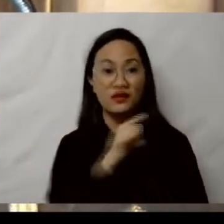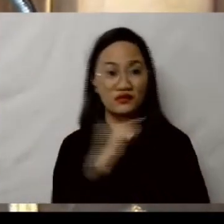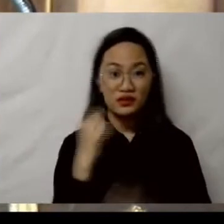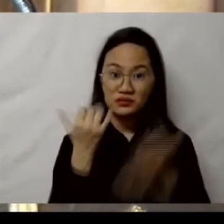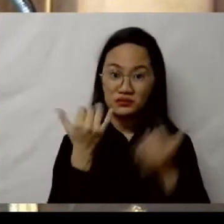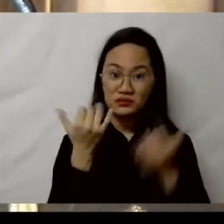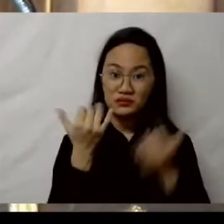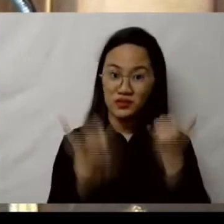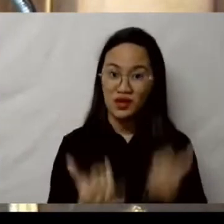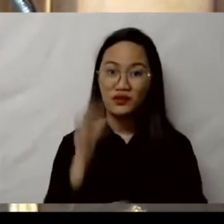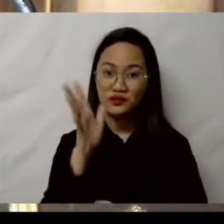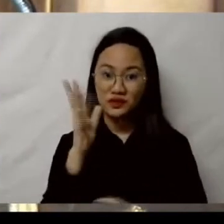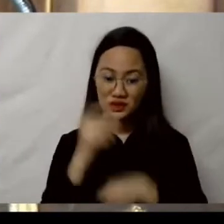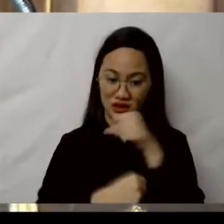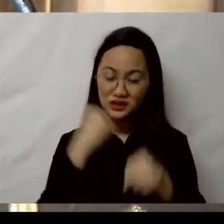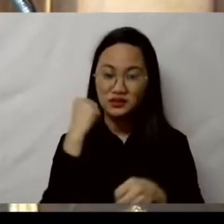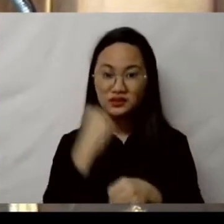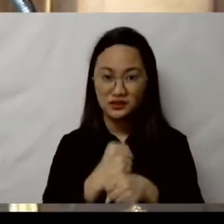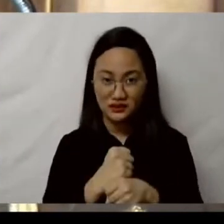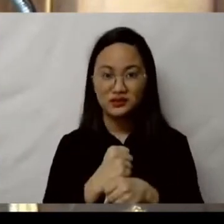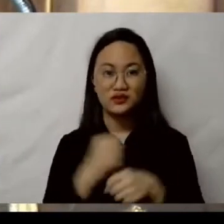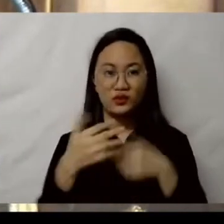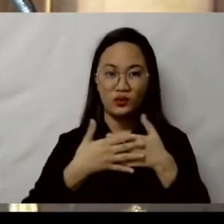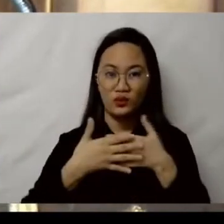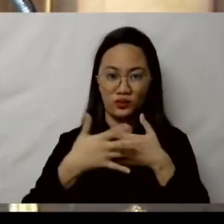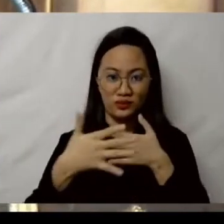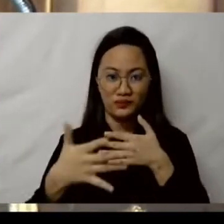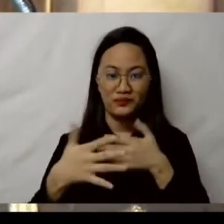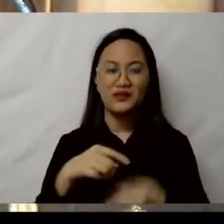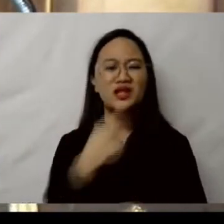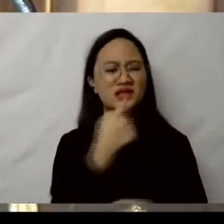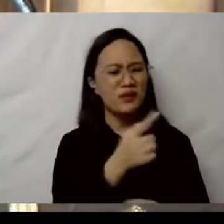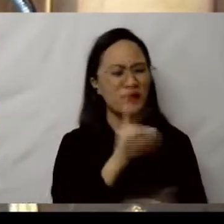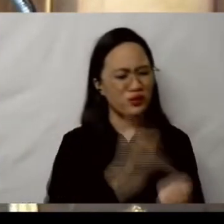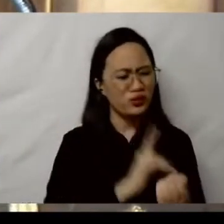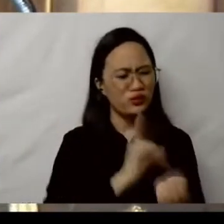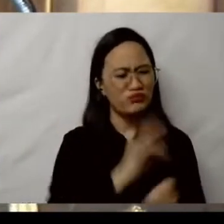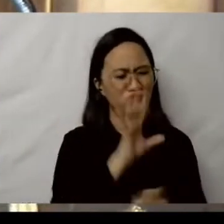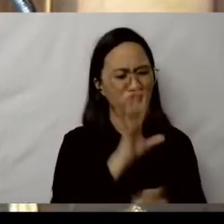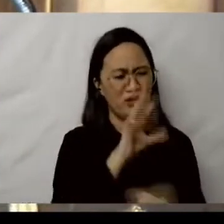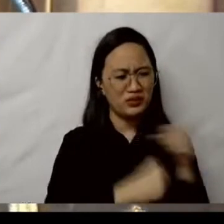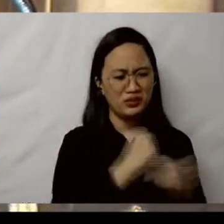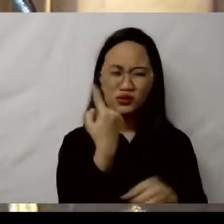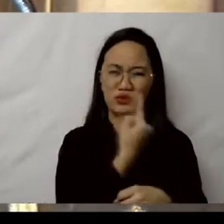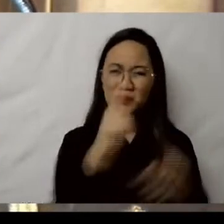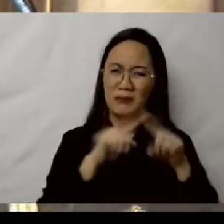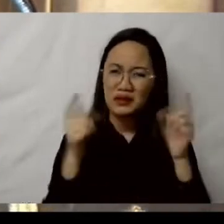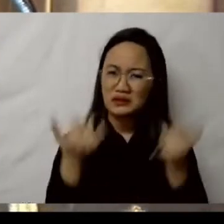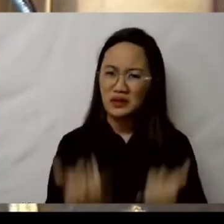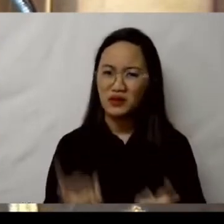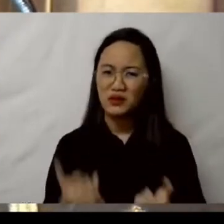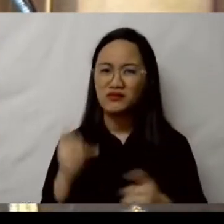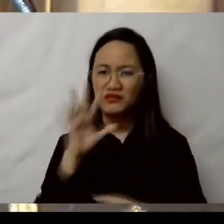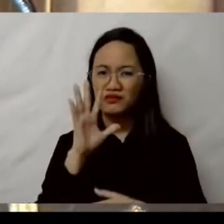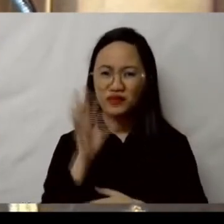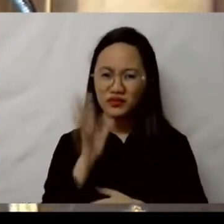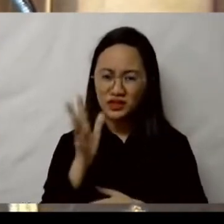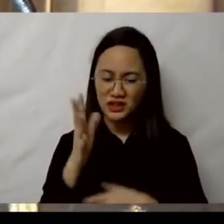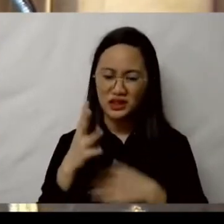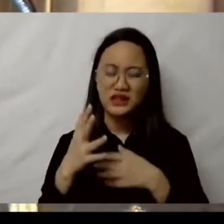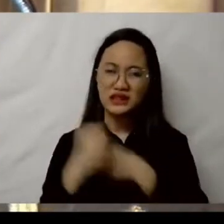years. Mahigit. Yung 5 years na sinabi ng doktor, 50 years na, Father. I'm a living witness that